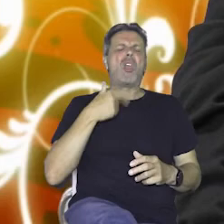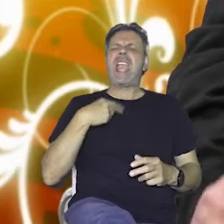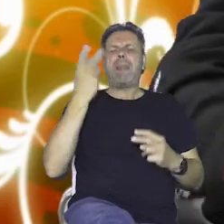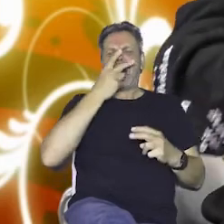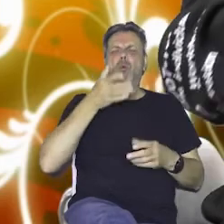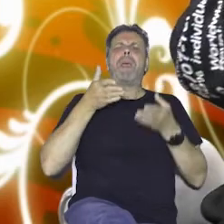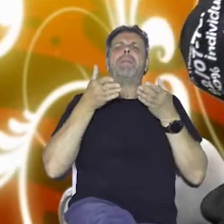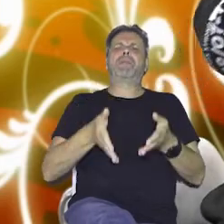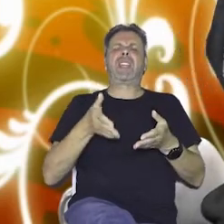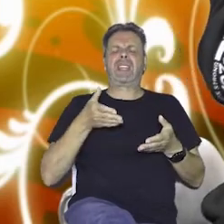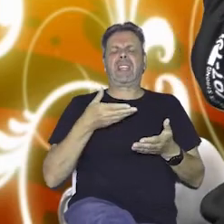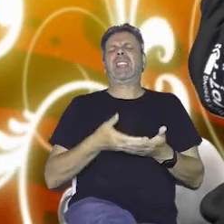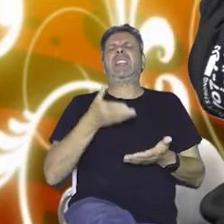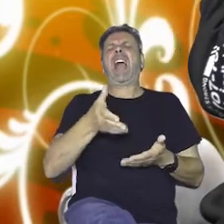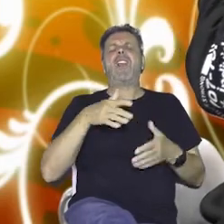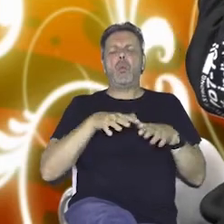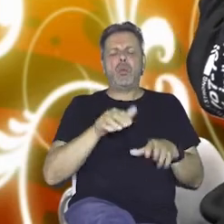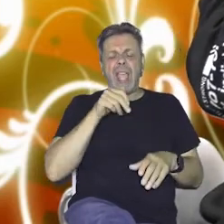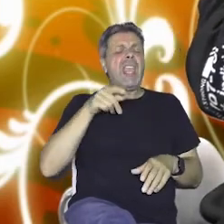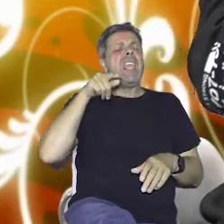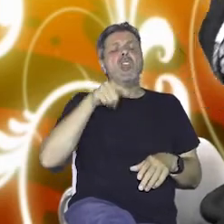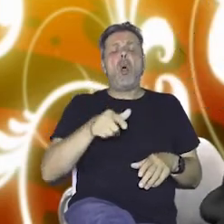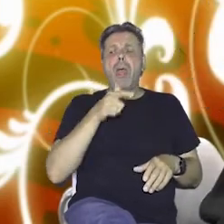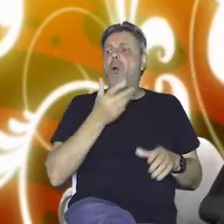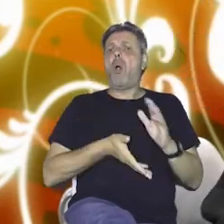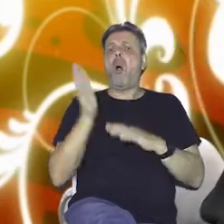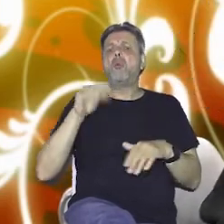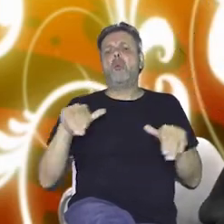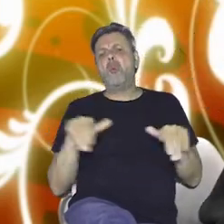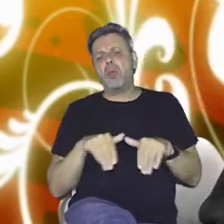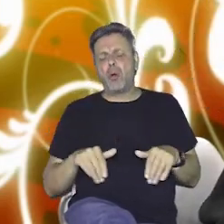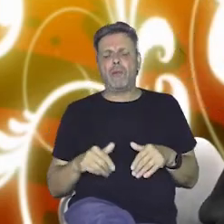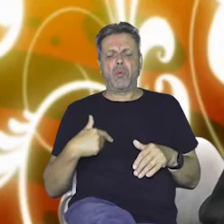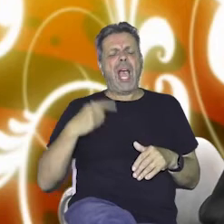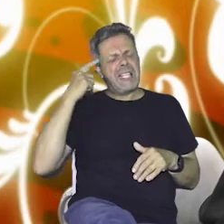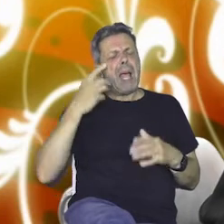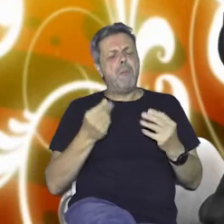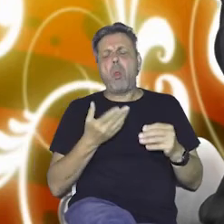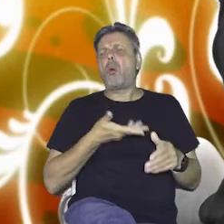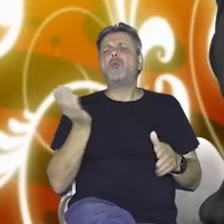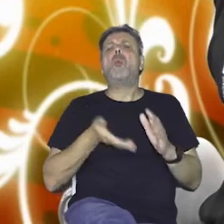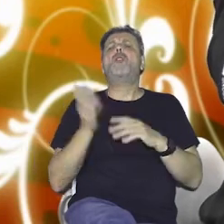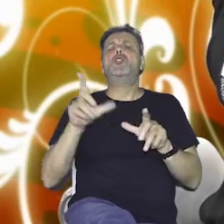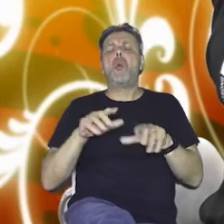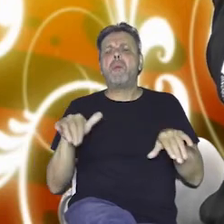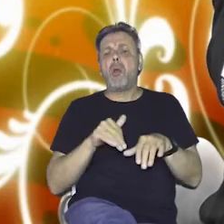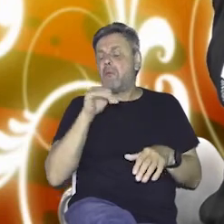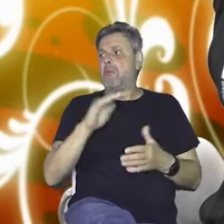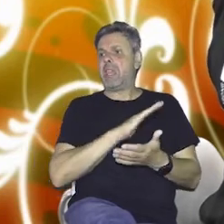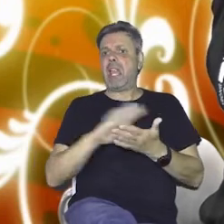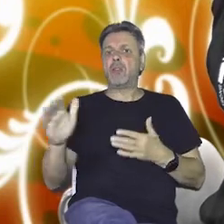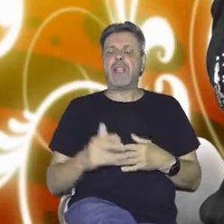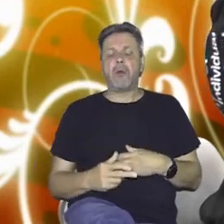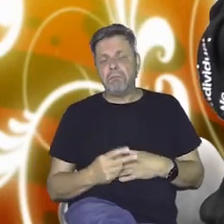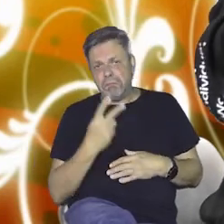ljude. Dakle, ne razumijem ni one koji odu u mirovanje. Imam ja, znam njih koji su otišli i jednostavno ja